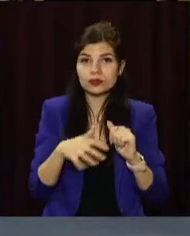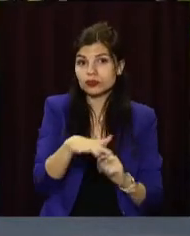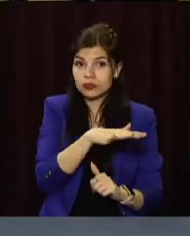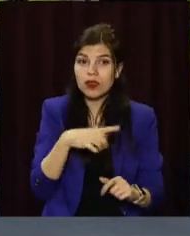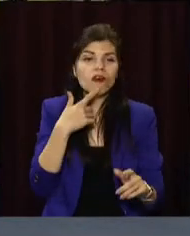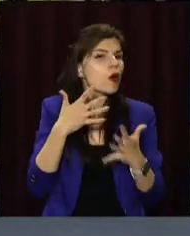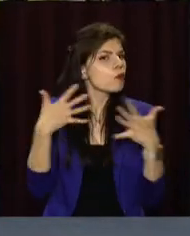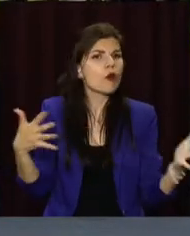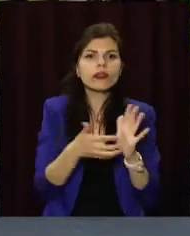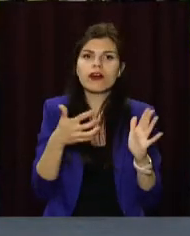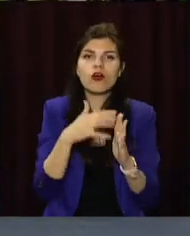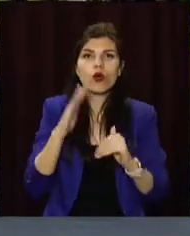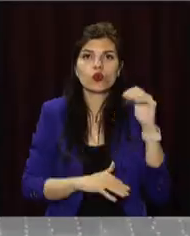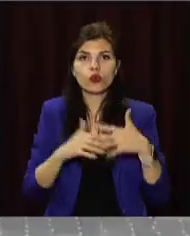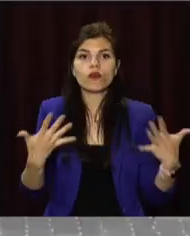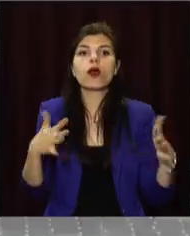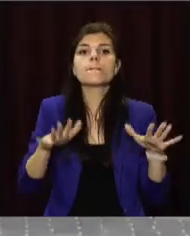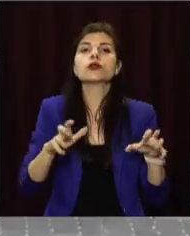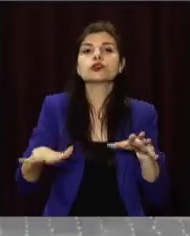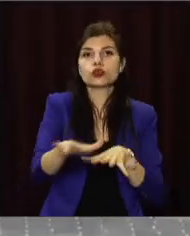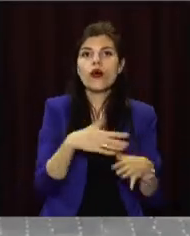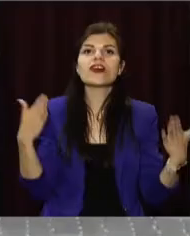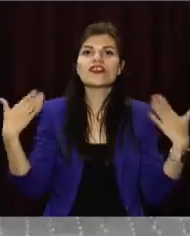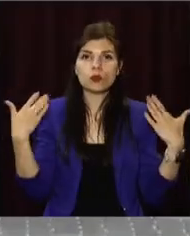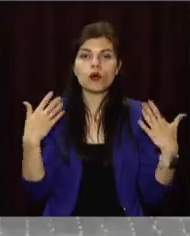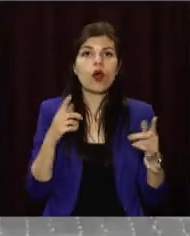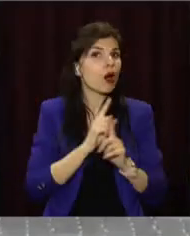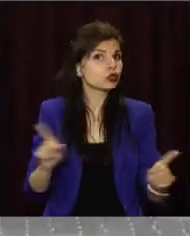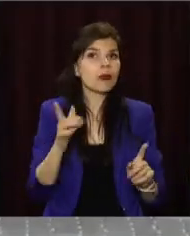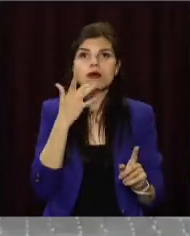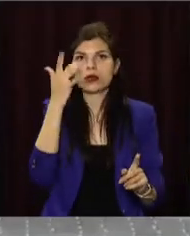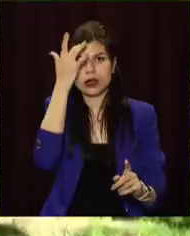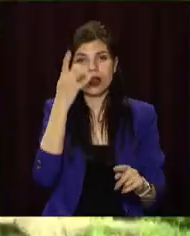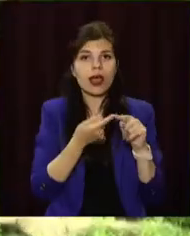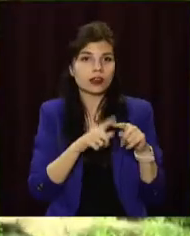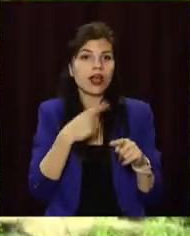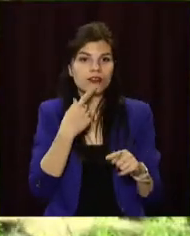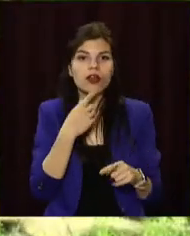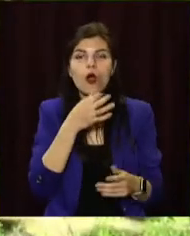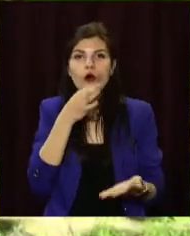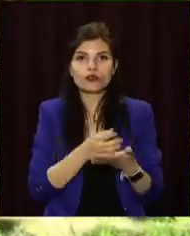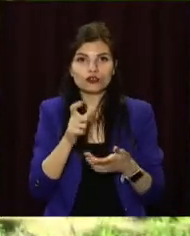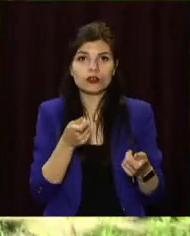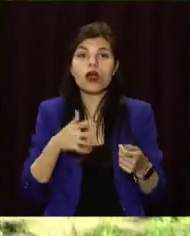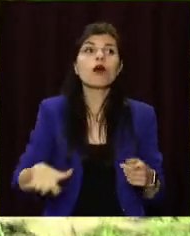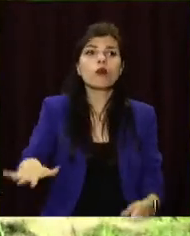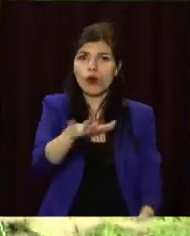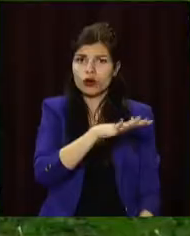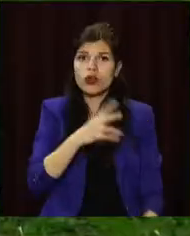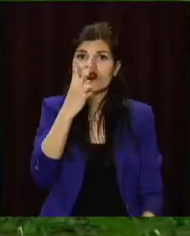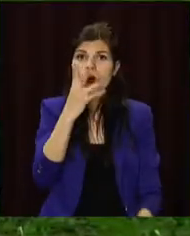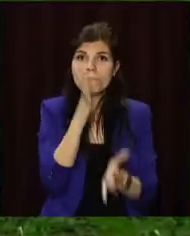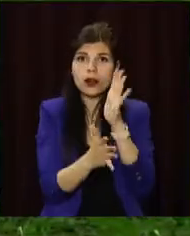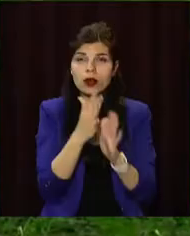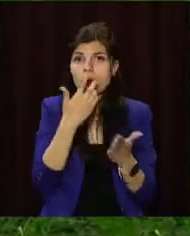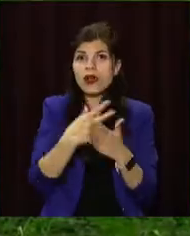не вистачає робочих рук саме в зонах відпочинку, зокрема влітку, каже керівник профільного КП. Загальна площа території двох парків